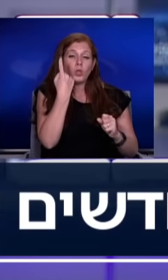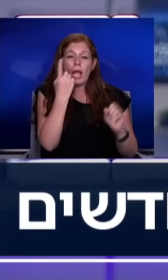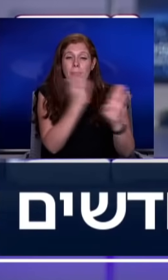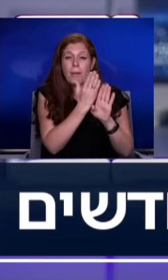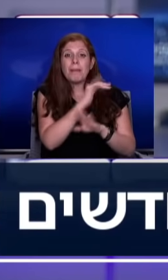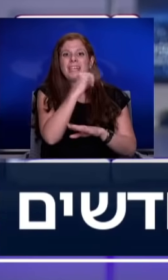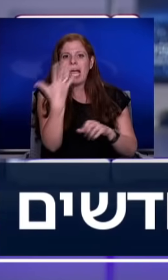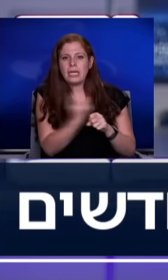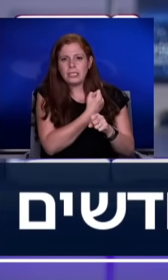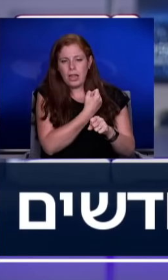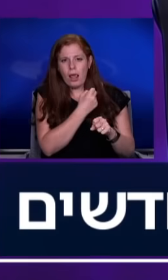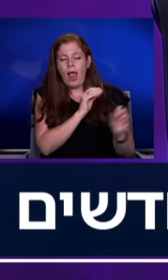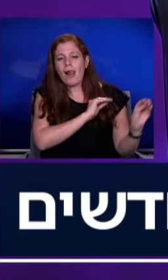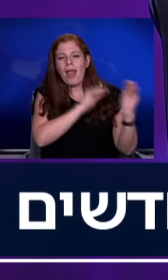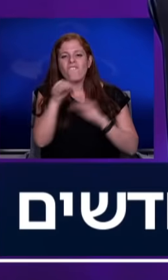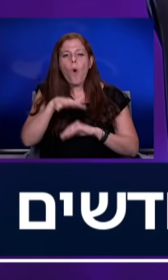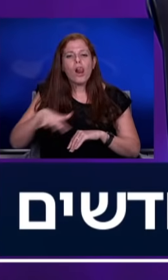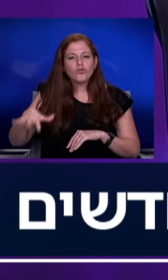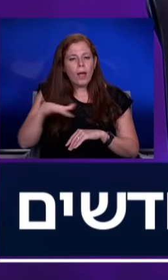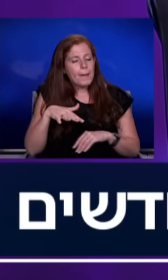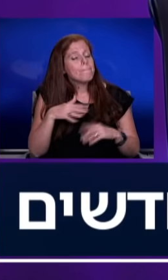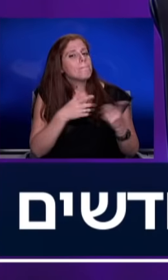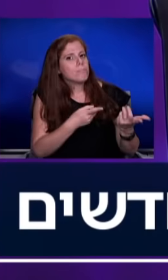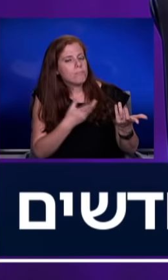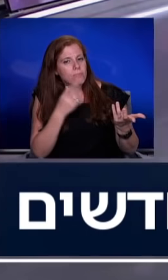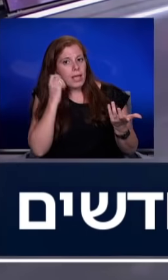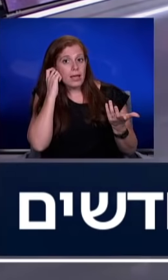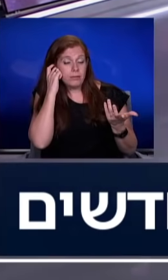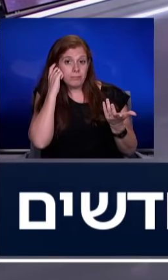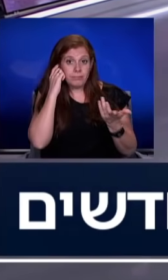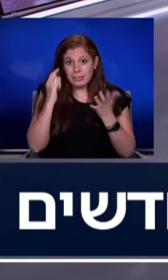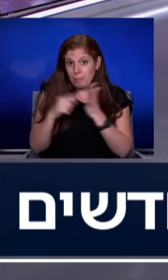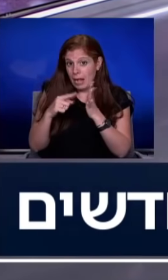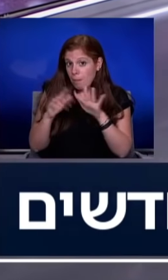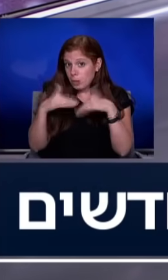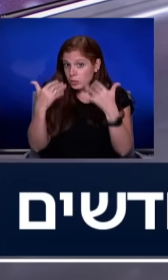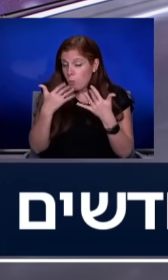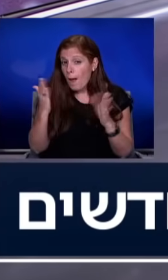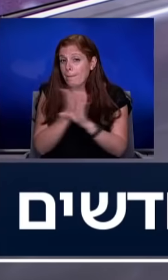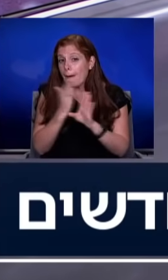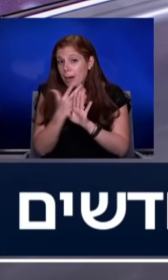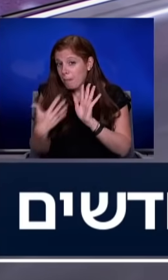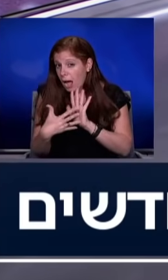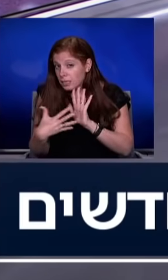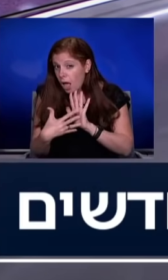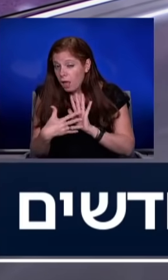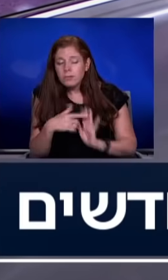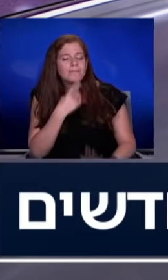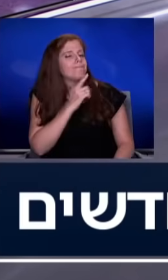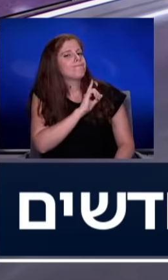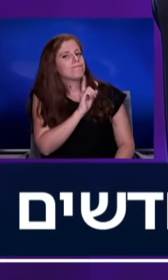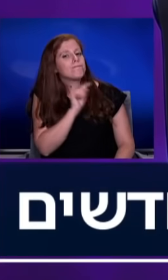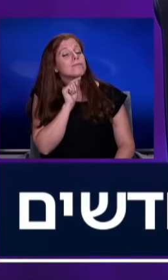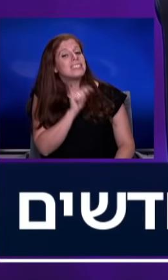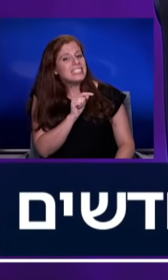הצליח לחצות לשטחים, כרמל דגור, כתבתנו בשטחים. זה בגלל מה שסיפרו המחבלים בחקירה? לא, זה מבוסס